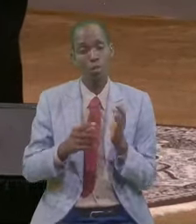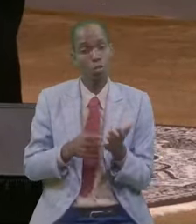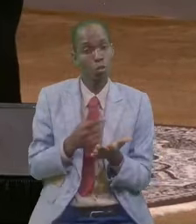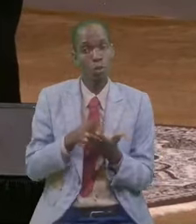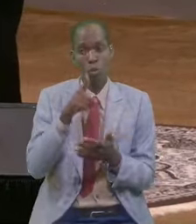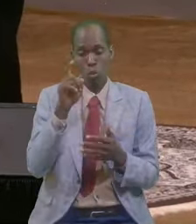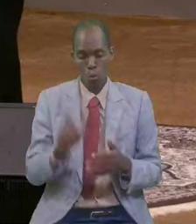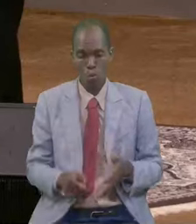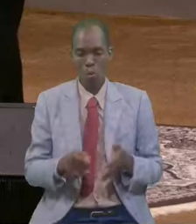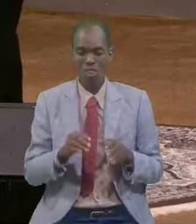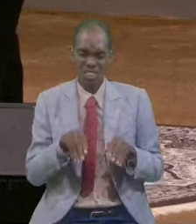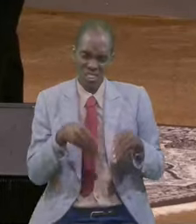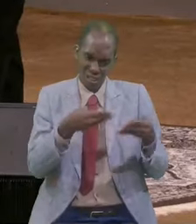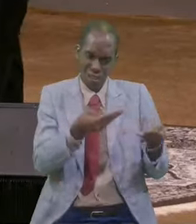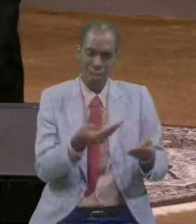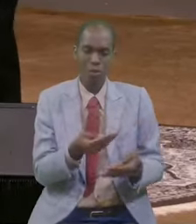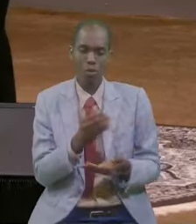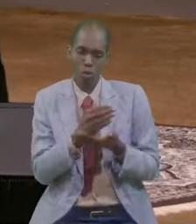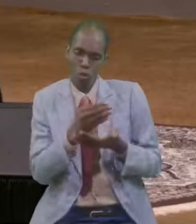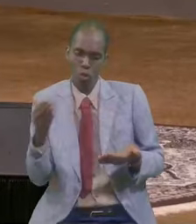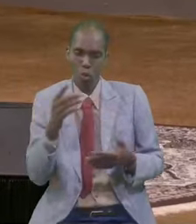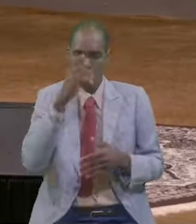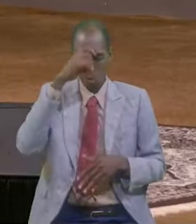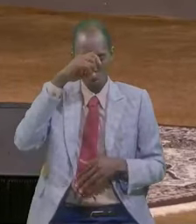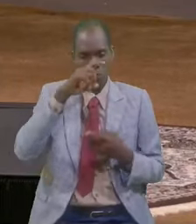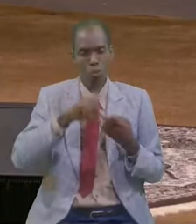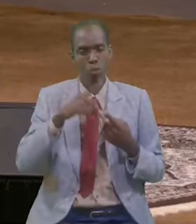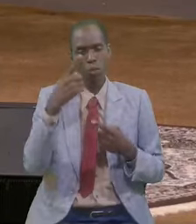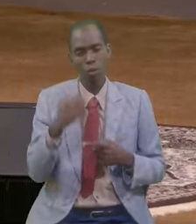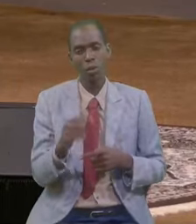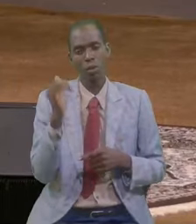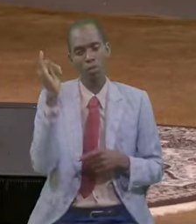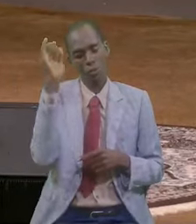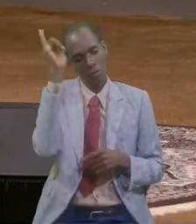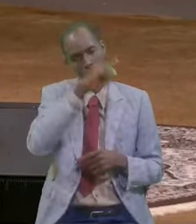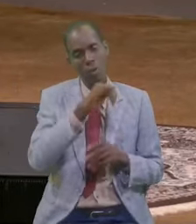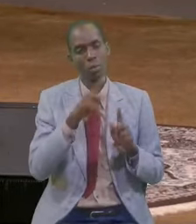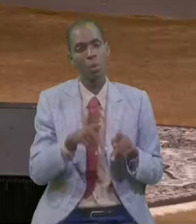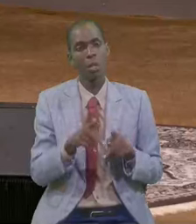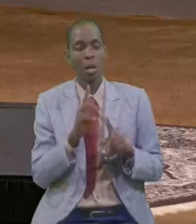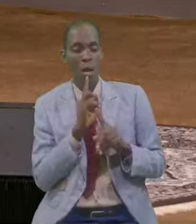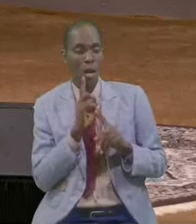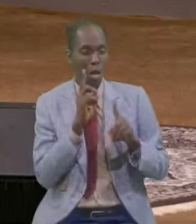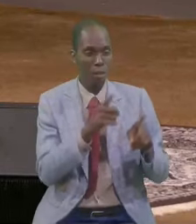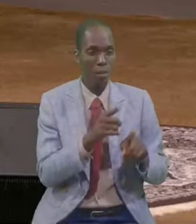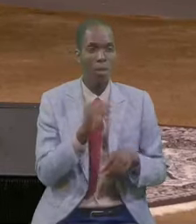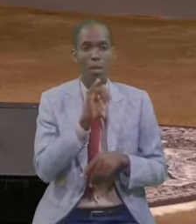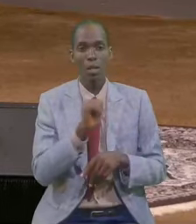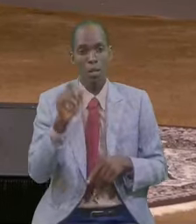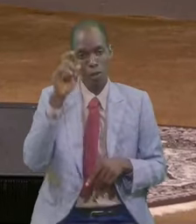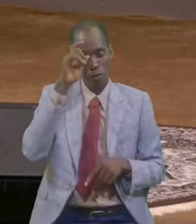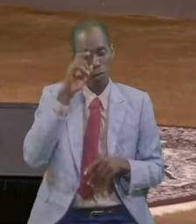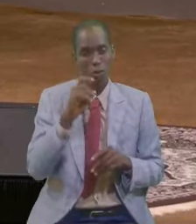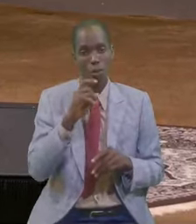parfois, vous devez lui prêter certaines sagesse. Comment le faire? Réponds à l'insensé selon sa